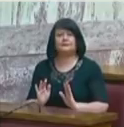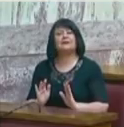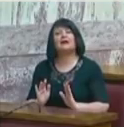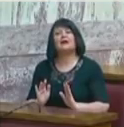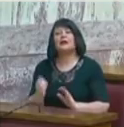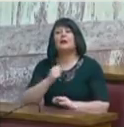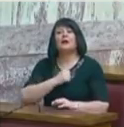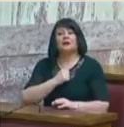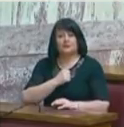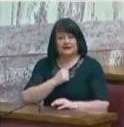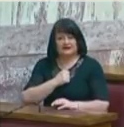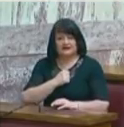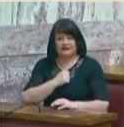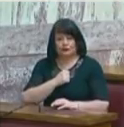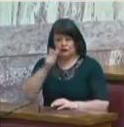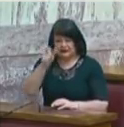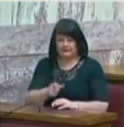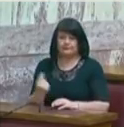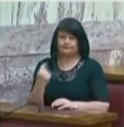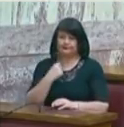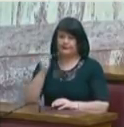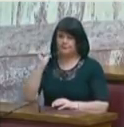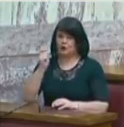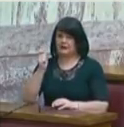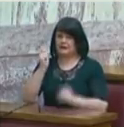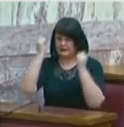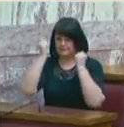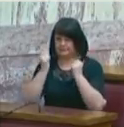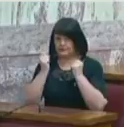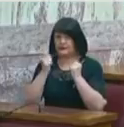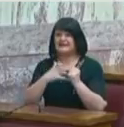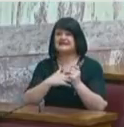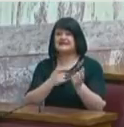Πιστεύω ότι τελικά η ήττα σας δεν είναι πολιτική, είναι στρατηγική.